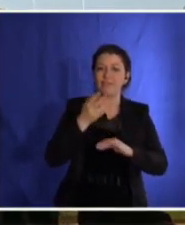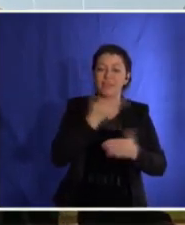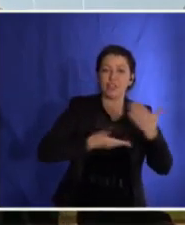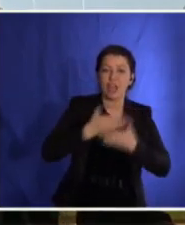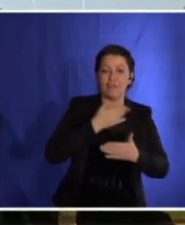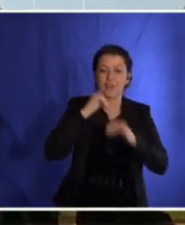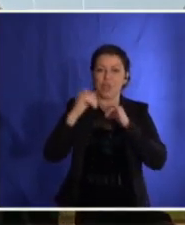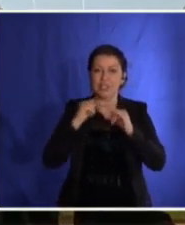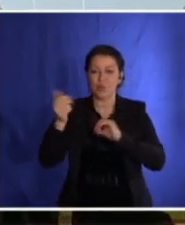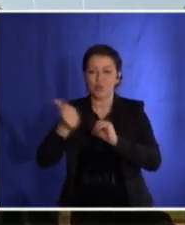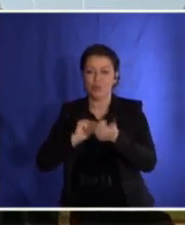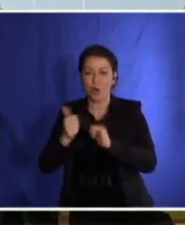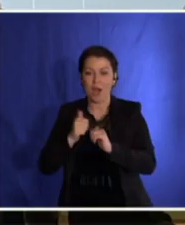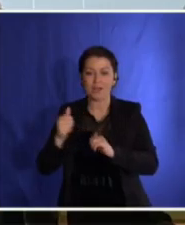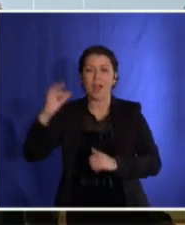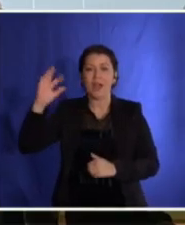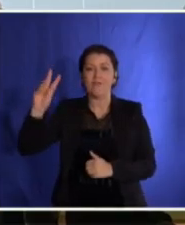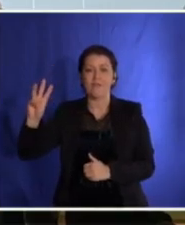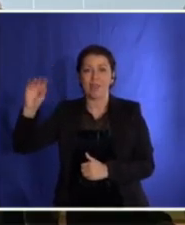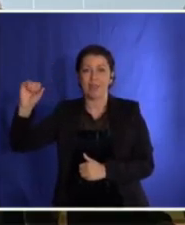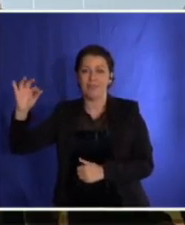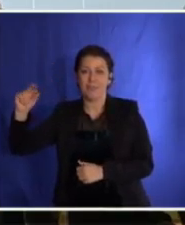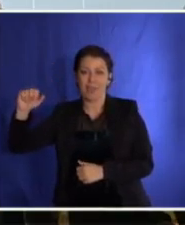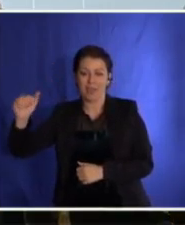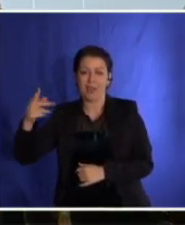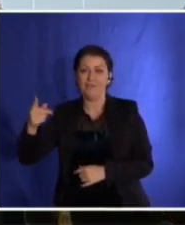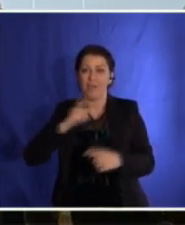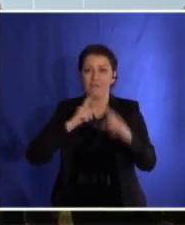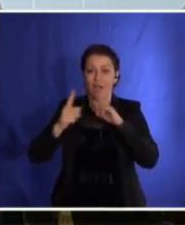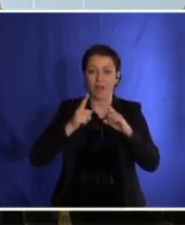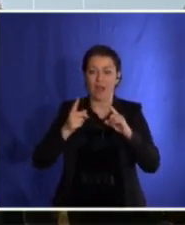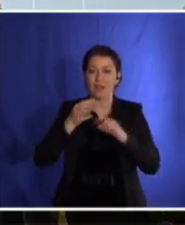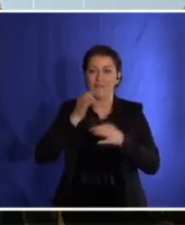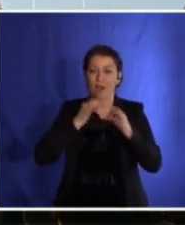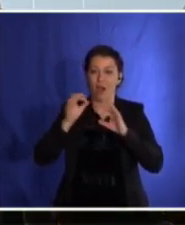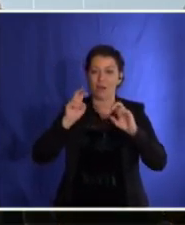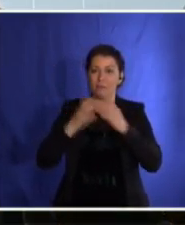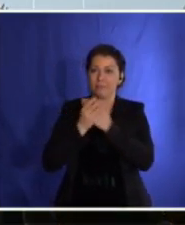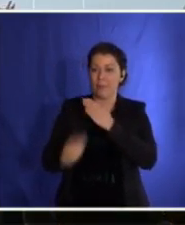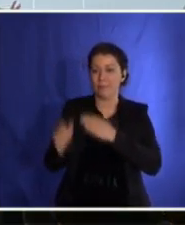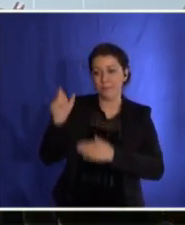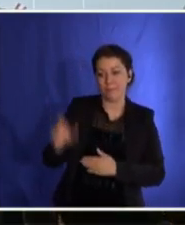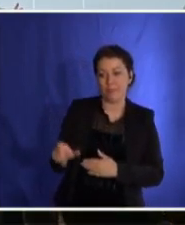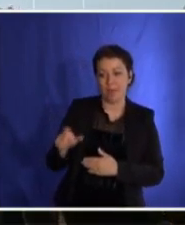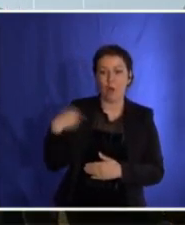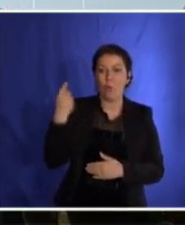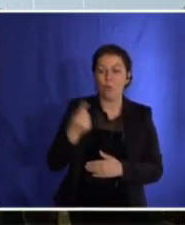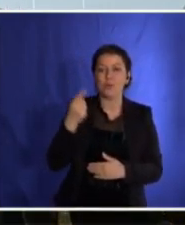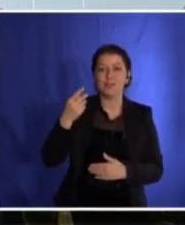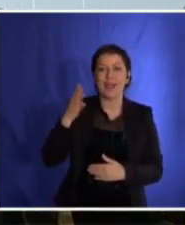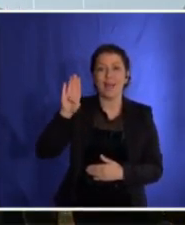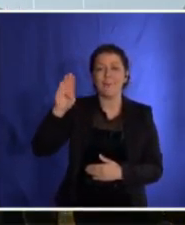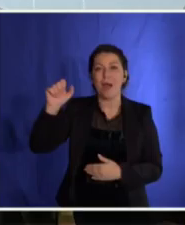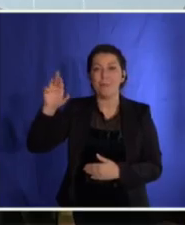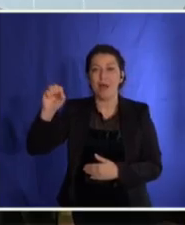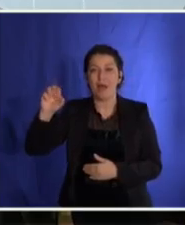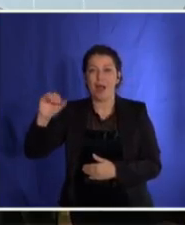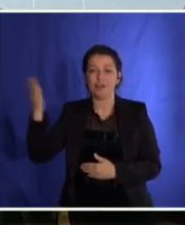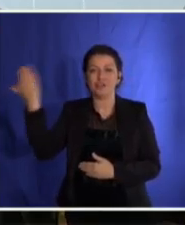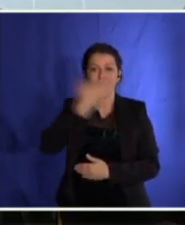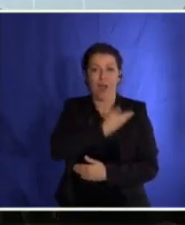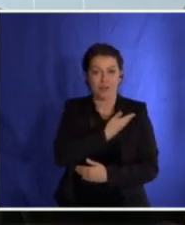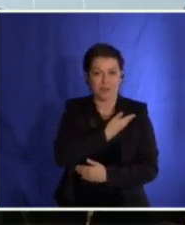Carlo Wilfing, unserem Experten für Verkehrsfragen in Niederösterreich. Unserer Barbara Schwarz,